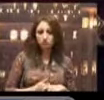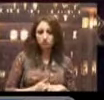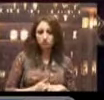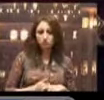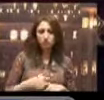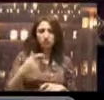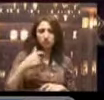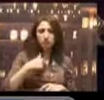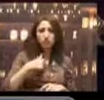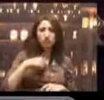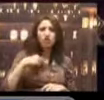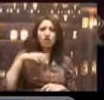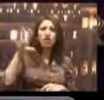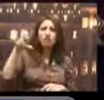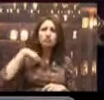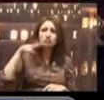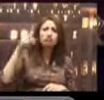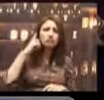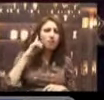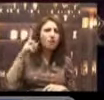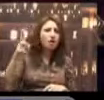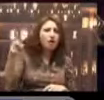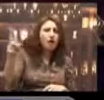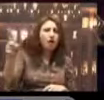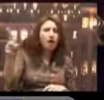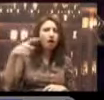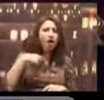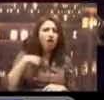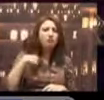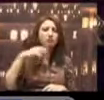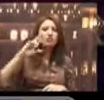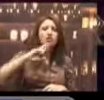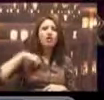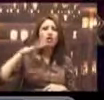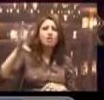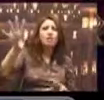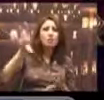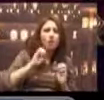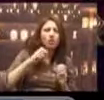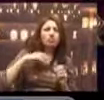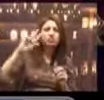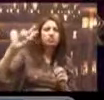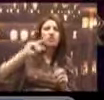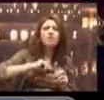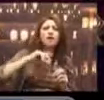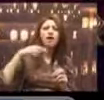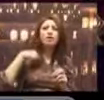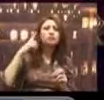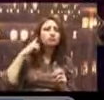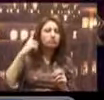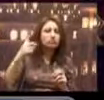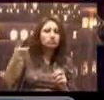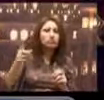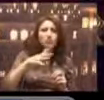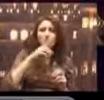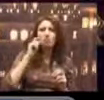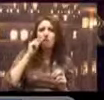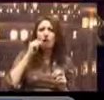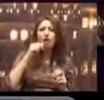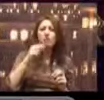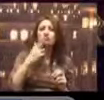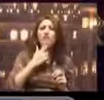اتاثرت بيه لدرجه يعني فظيعه، يعني حسيت ان ده حامل اللواء، يعني مش ممكن الراجل قد ايه